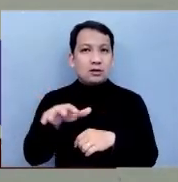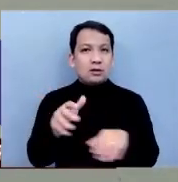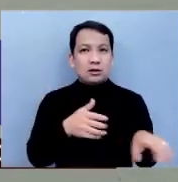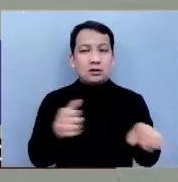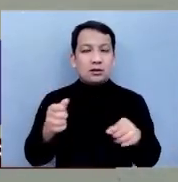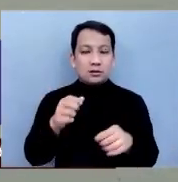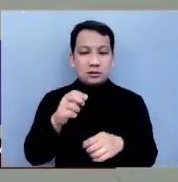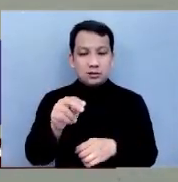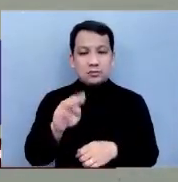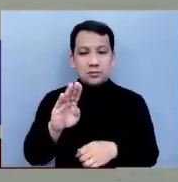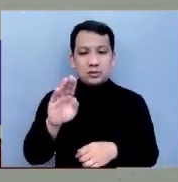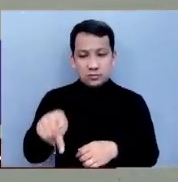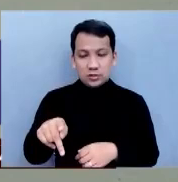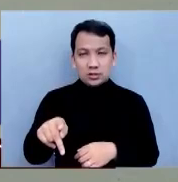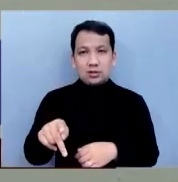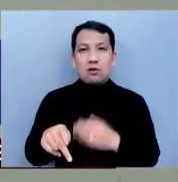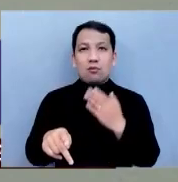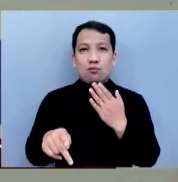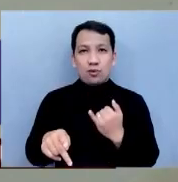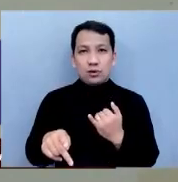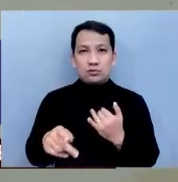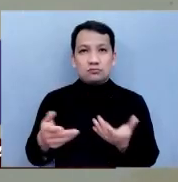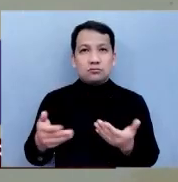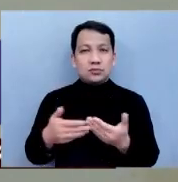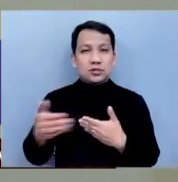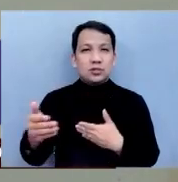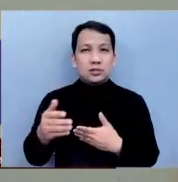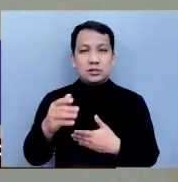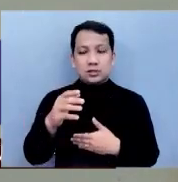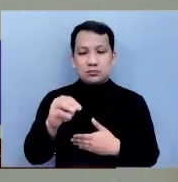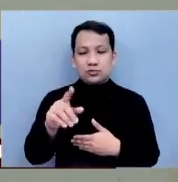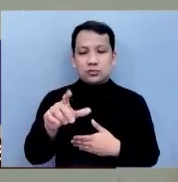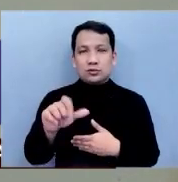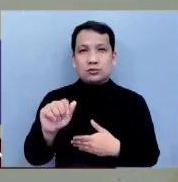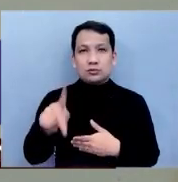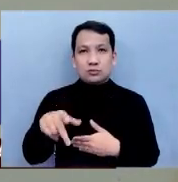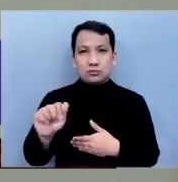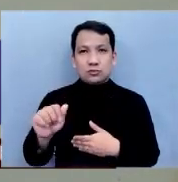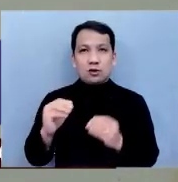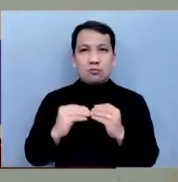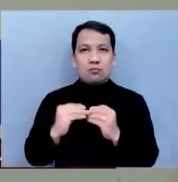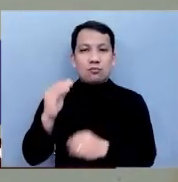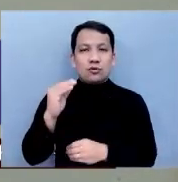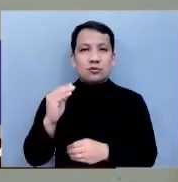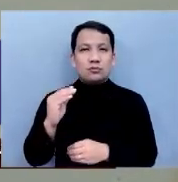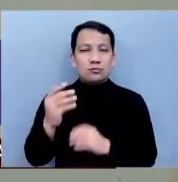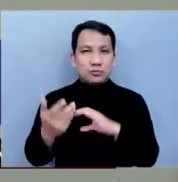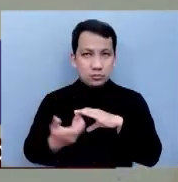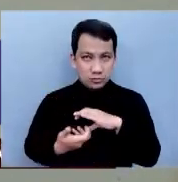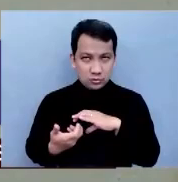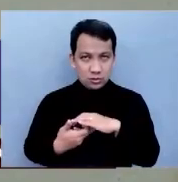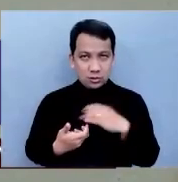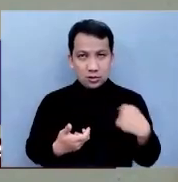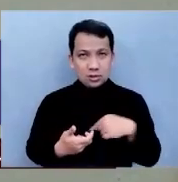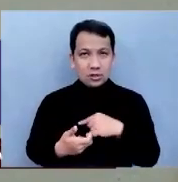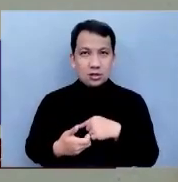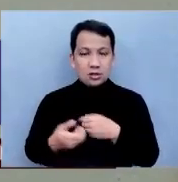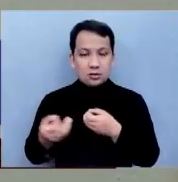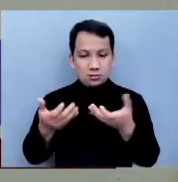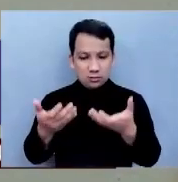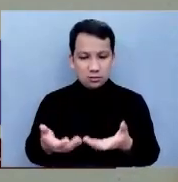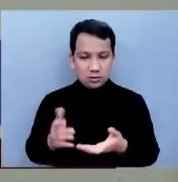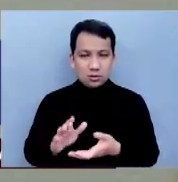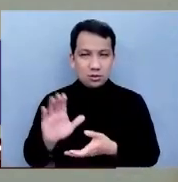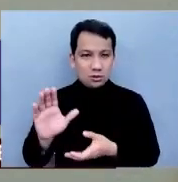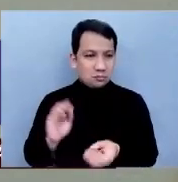Bilibid kasi nga yung Muntinlupa, it has become more of a commercial facility rather